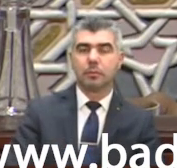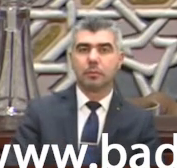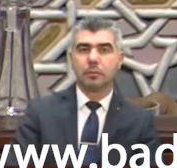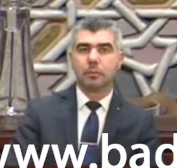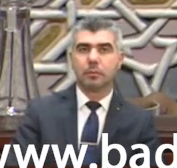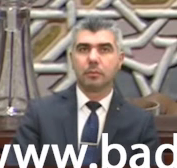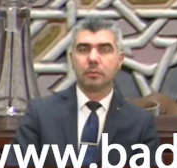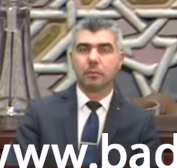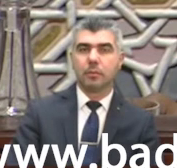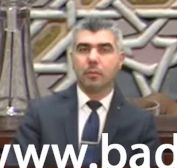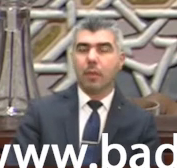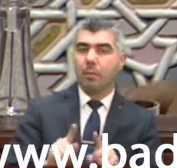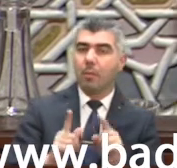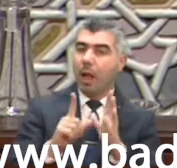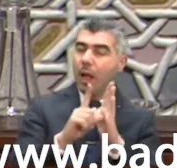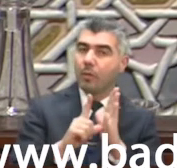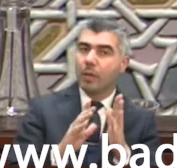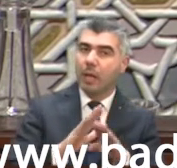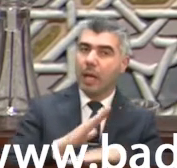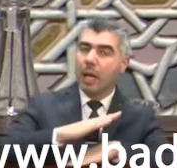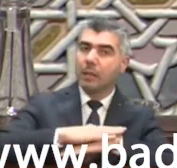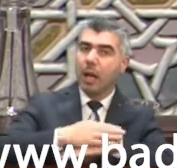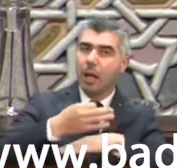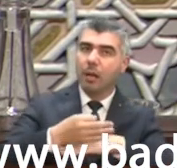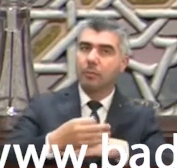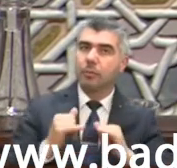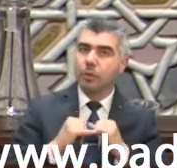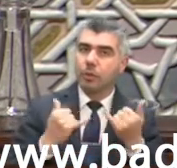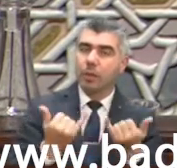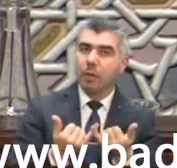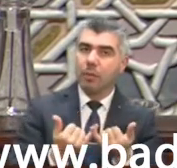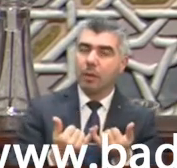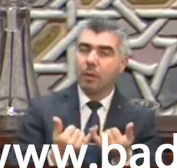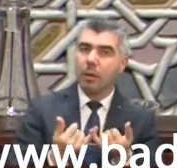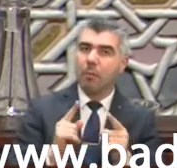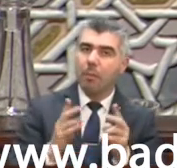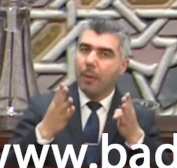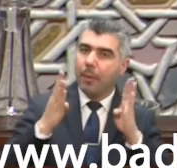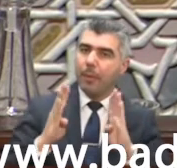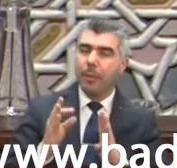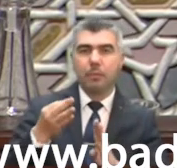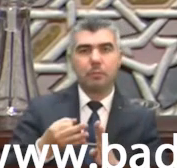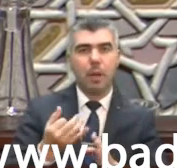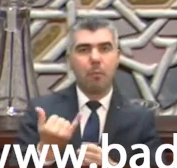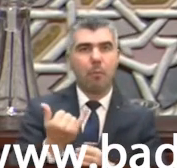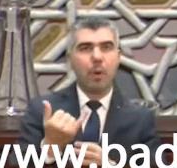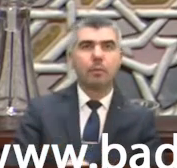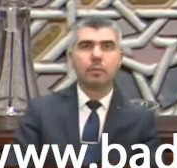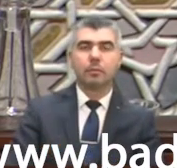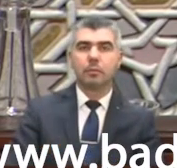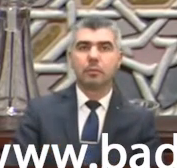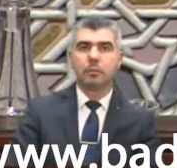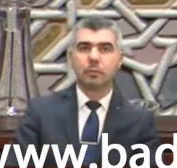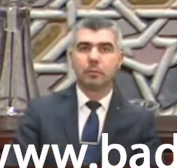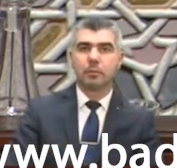نضطروا نفعلوا معاكم مقتضيات النظام الداخلي، خلونا ندوزوا هذه الجلسه بطريقه هادئه رجاء. الا بغيت تاخذ الكلمه